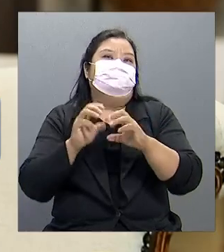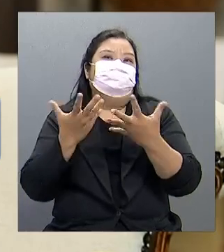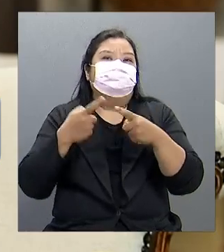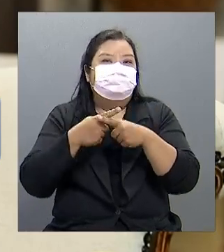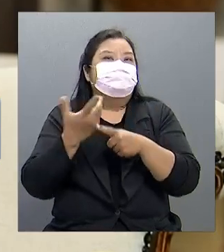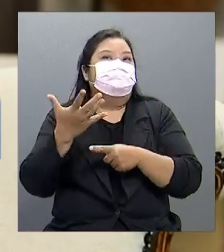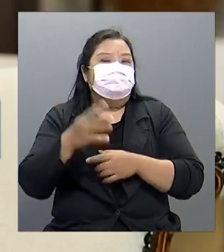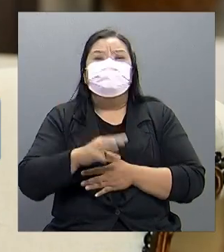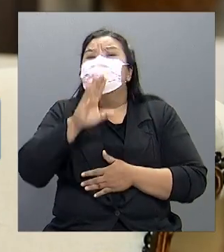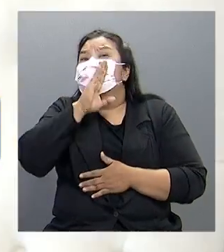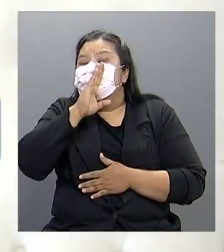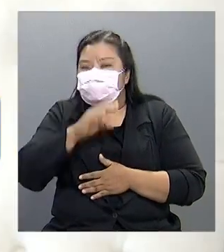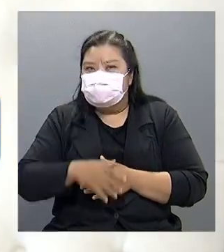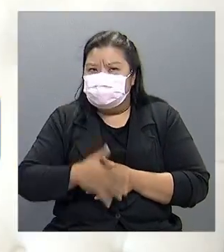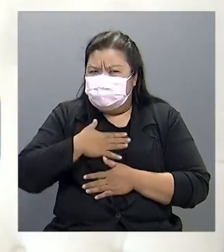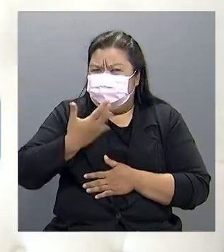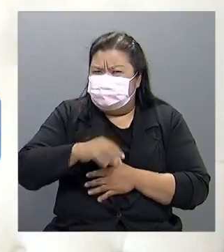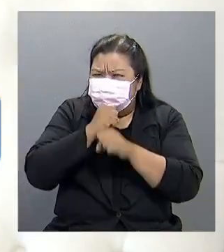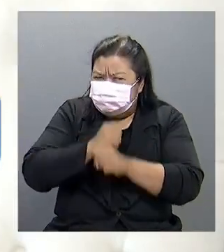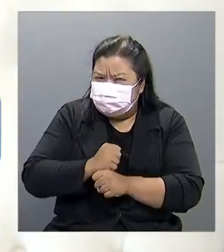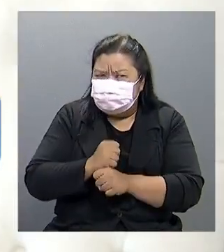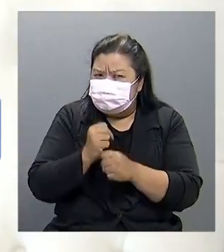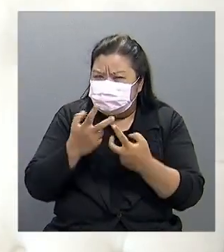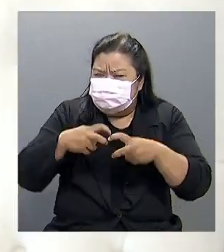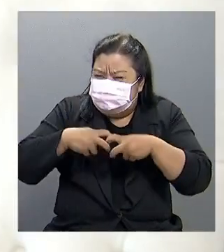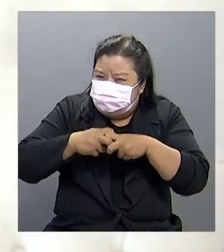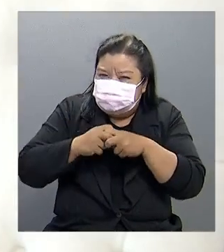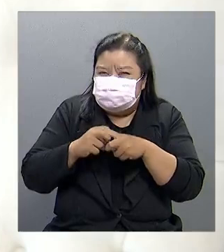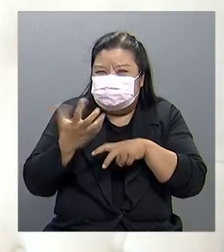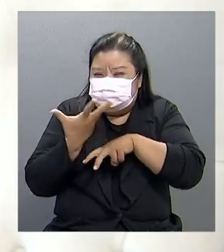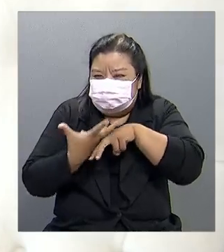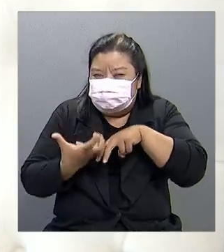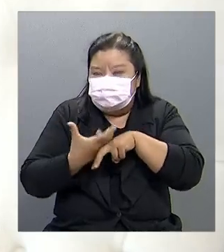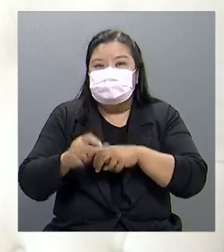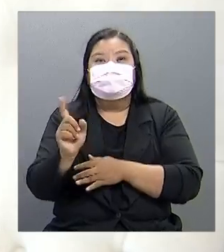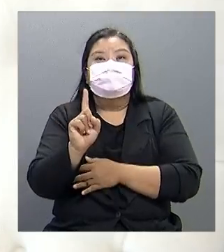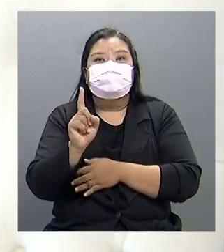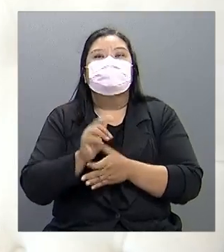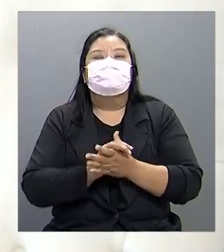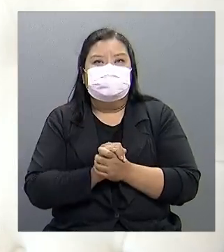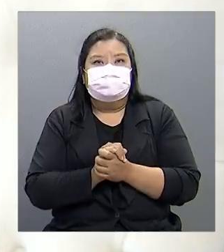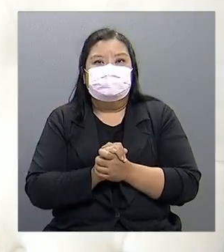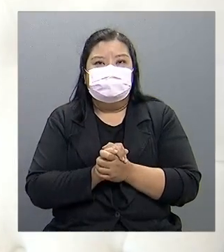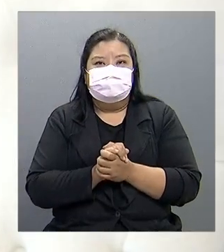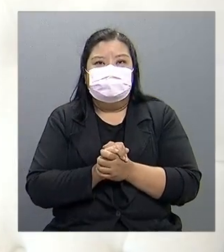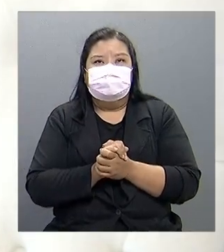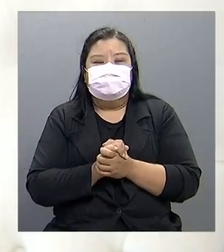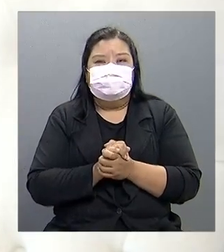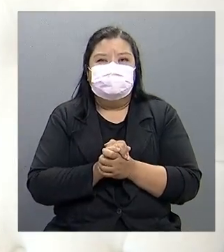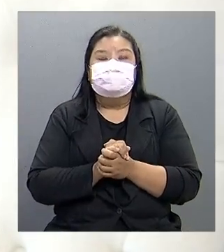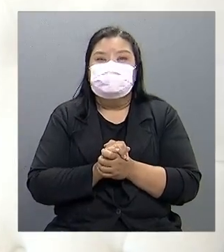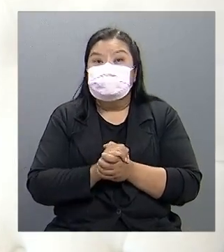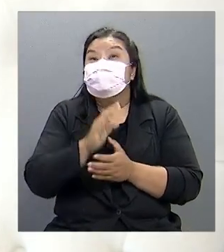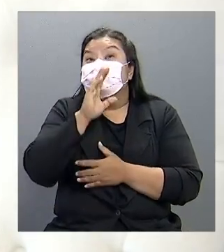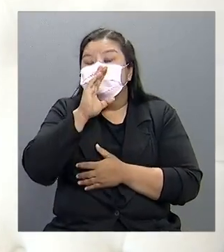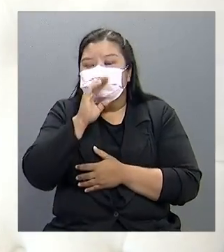มีแนวทางในการรักษายังไงบ้างคะ อาการปวดกระดูกอยู่แล้วเนี่ยเราก็ต้องดูว่าเขาปวดจากอะไรถ้าสมมุติว่าอย่างที่บอกคือเขาปวดจากกระ